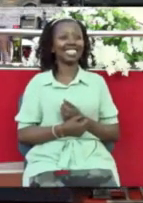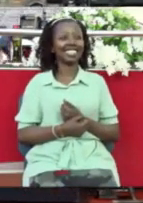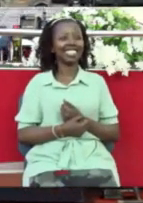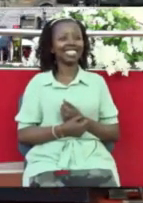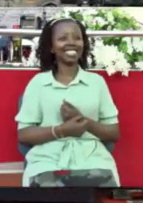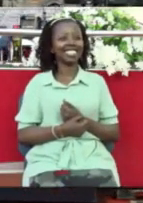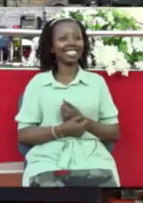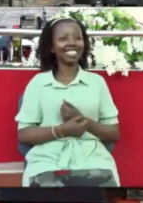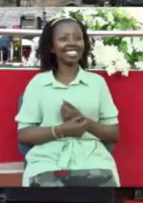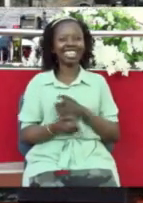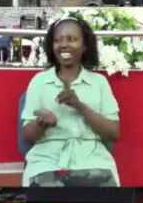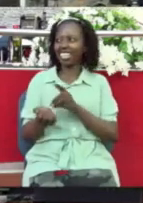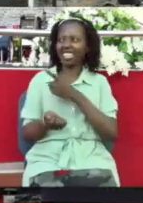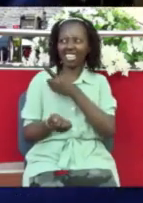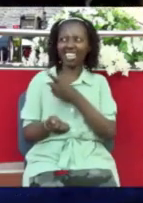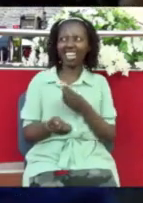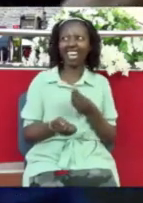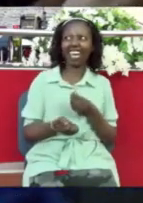Daktari hapo amenicheza kona kidogo.